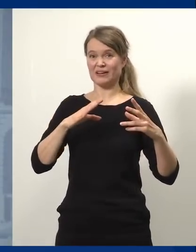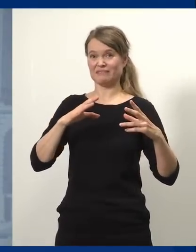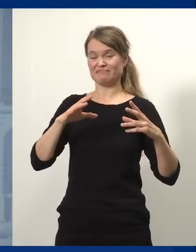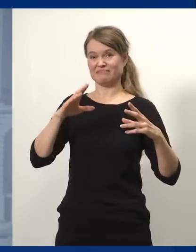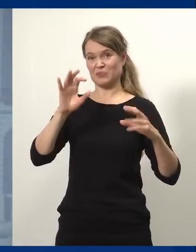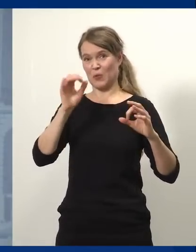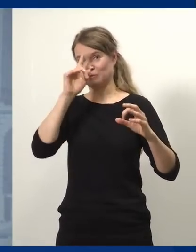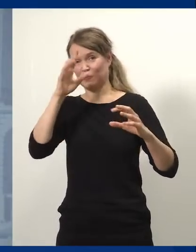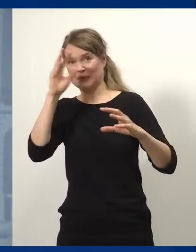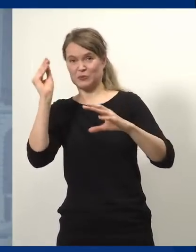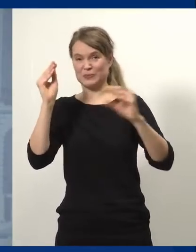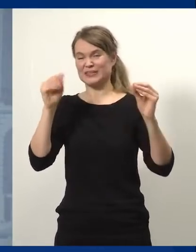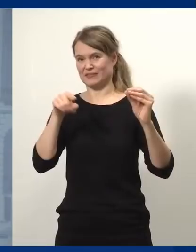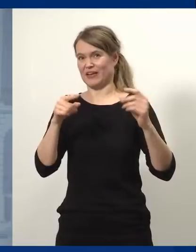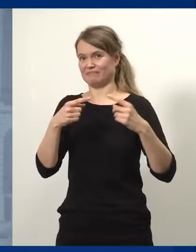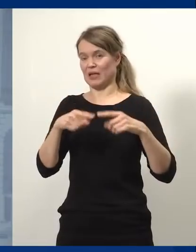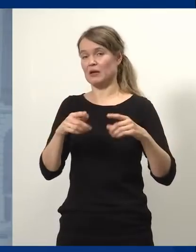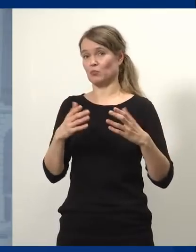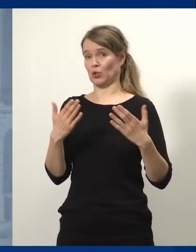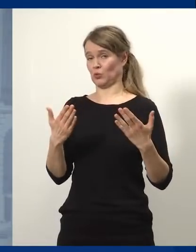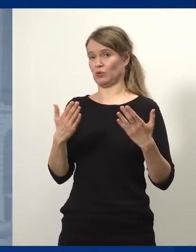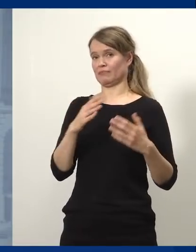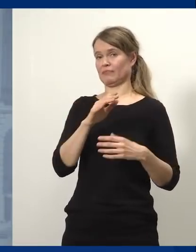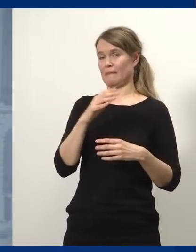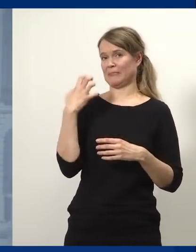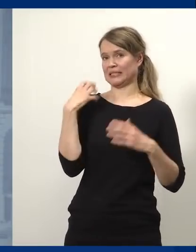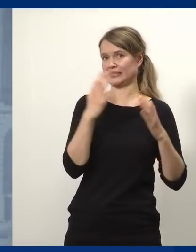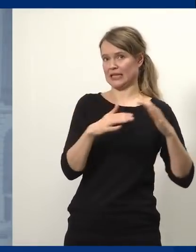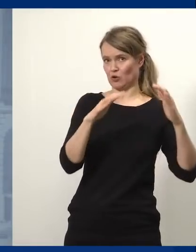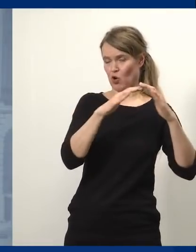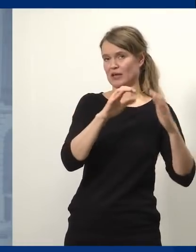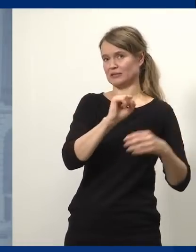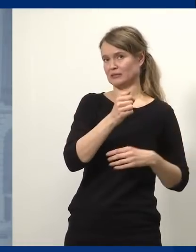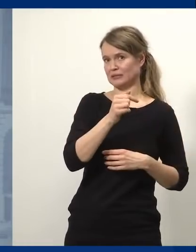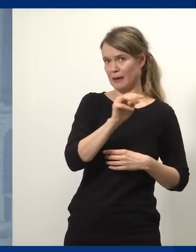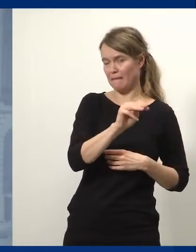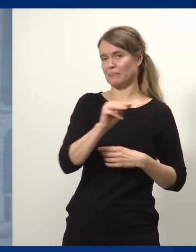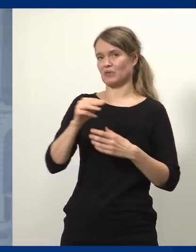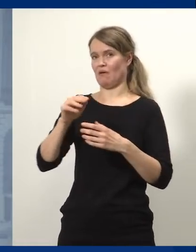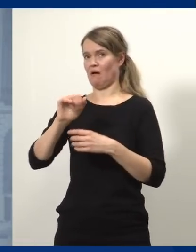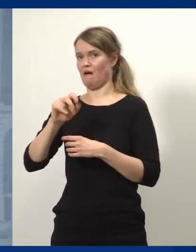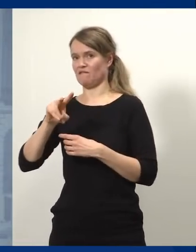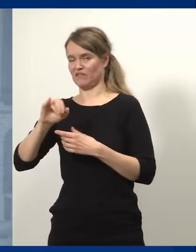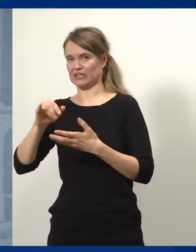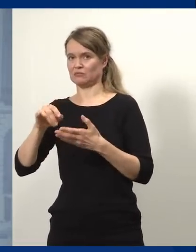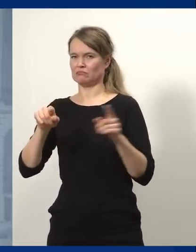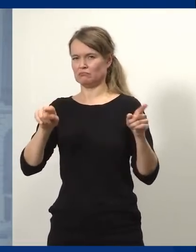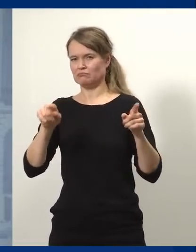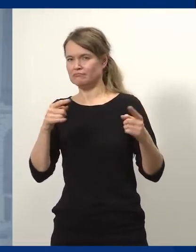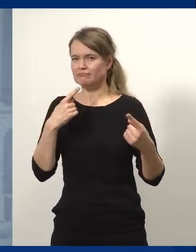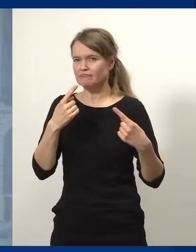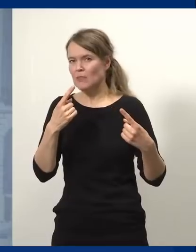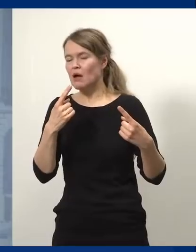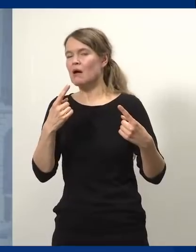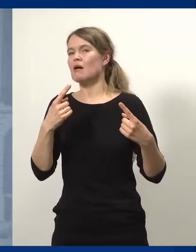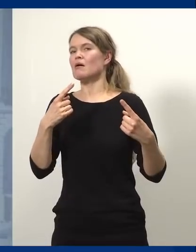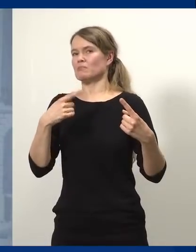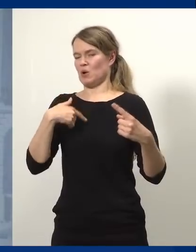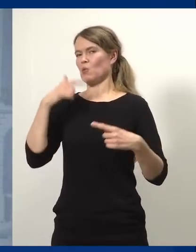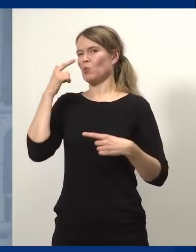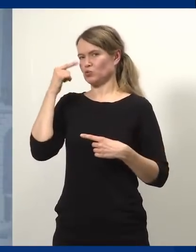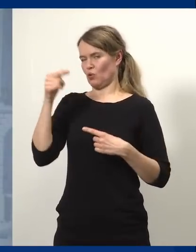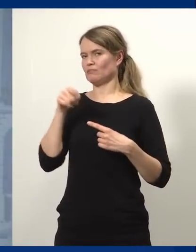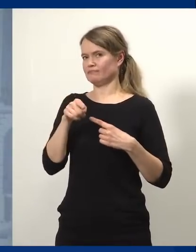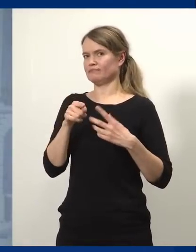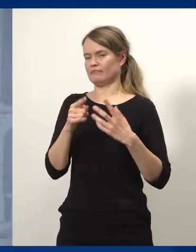ministeriön kanssa para-aikaa läpi, ja uskon kyllä, että tämä kokonaisuus ratkeaa, ja ymmärrän, että yritykset kovasti tätä